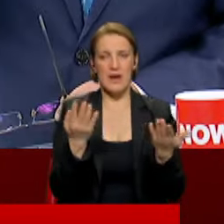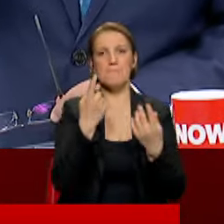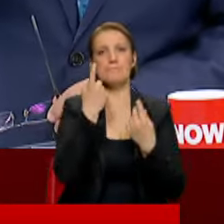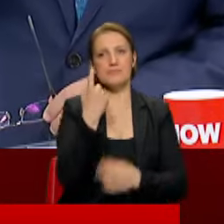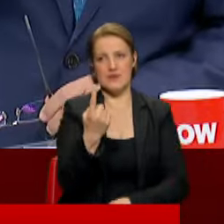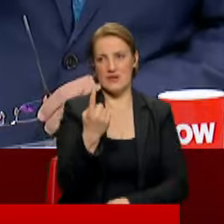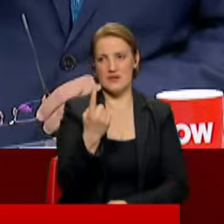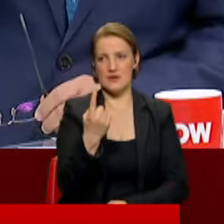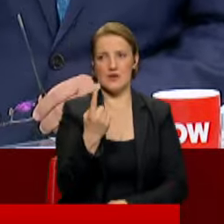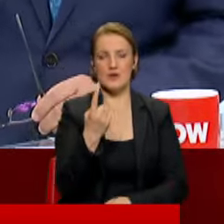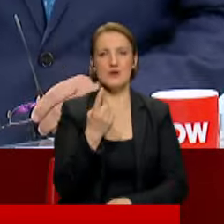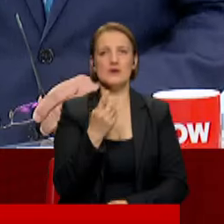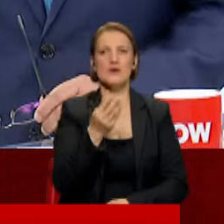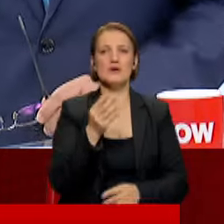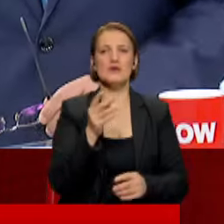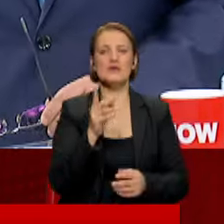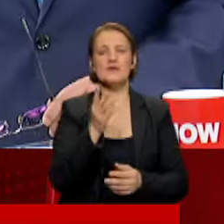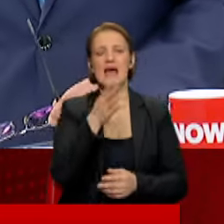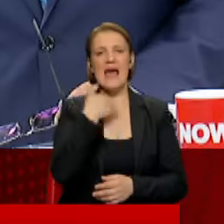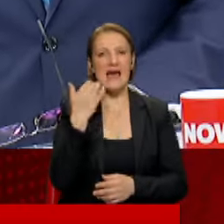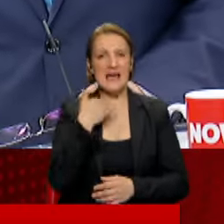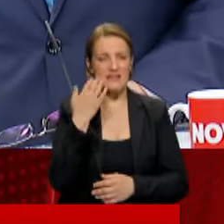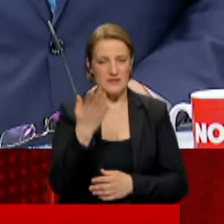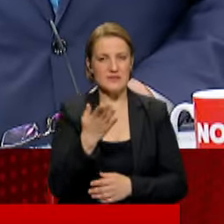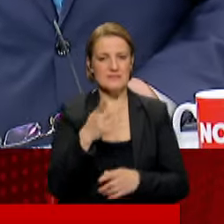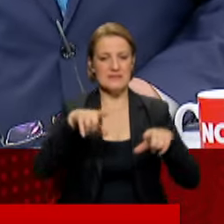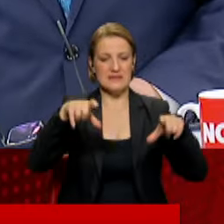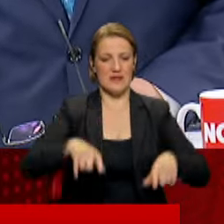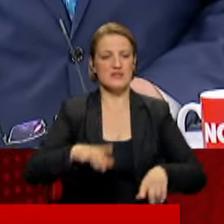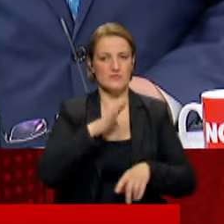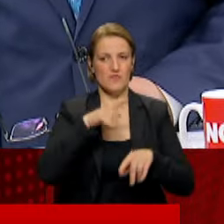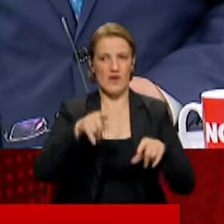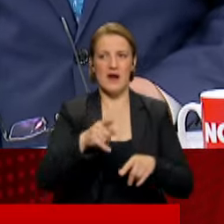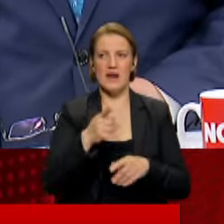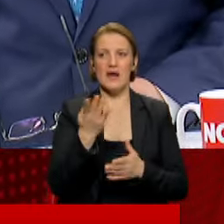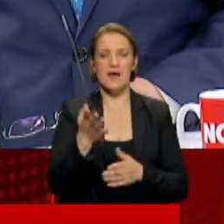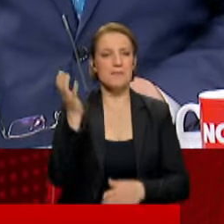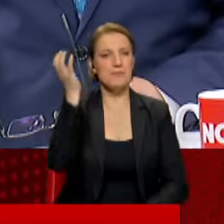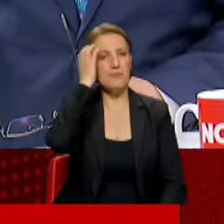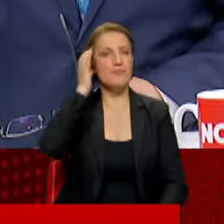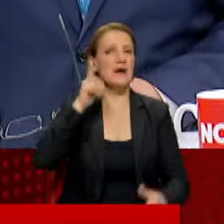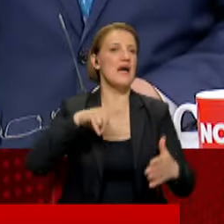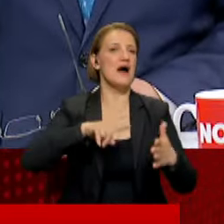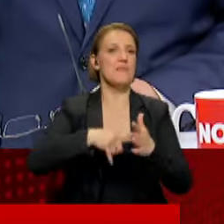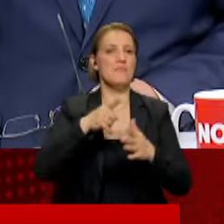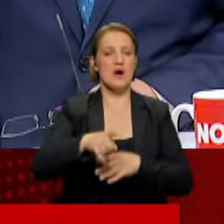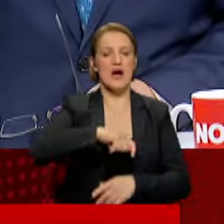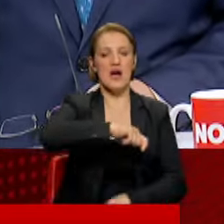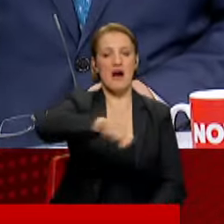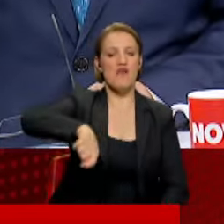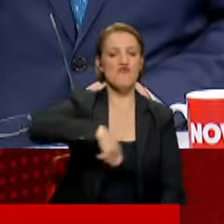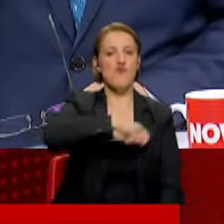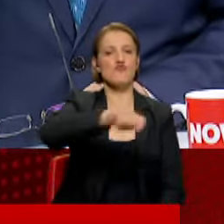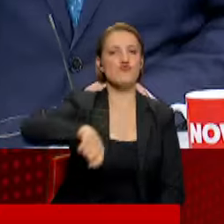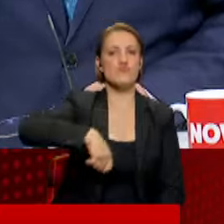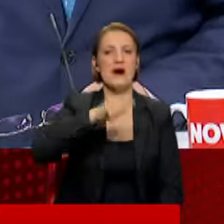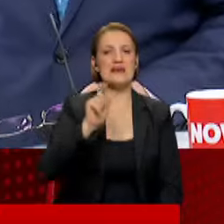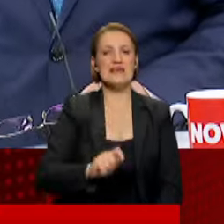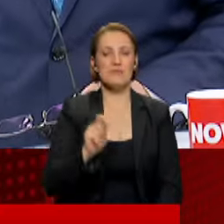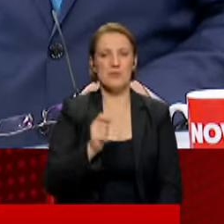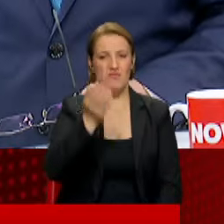e kuru gıda toplama ve Et Entegre tesisimiz var orada temel amacımız kavurma yapıp